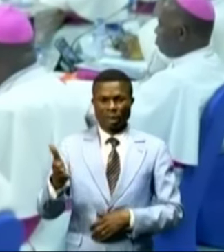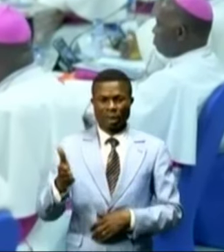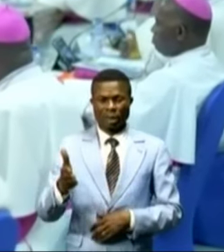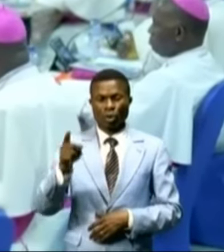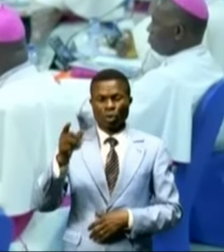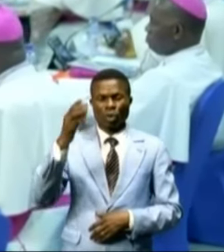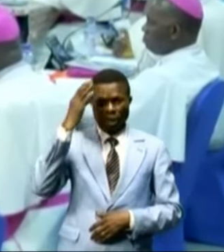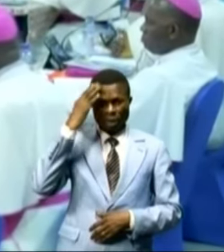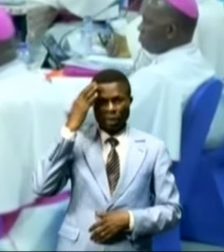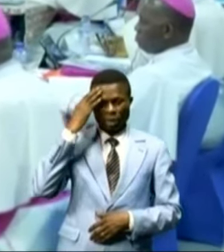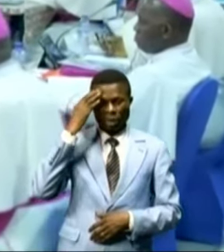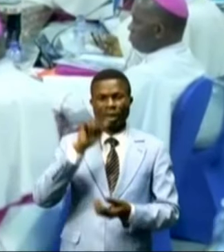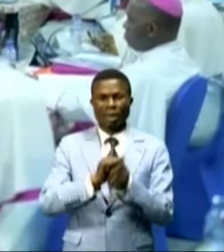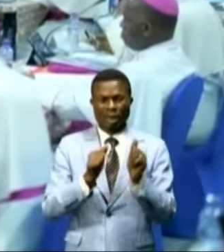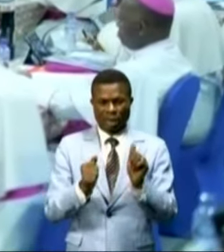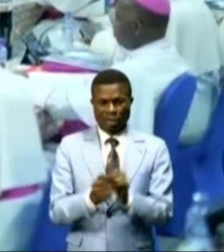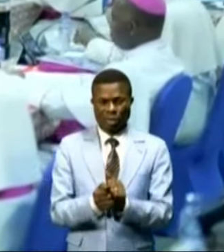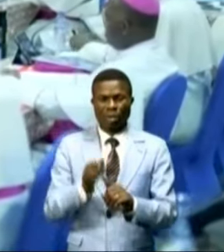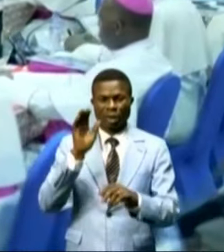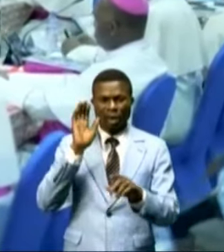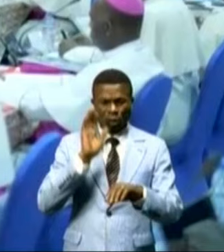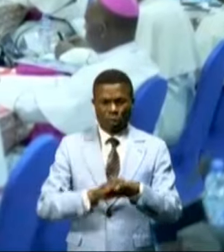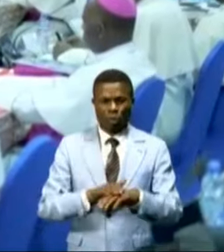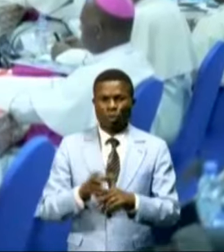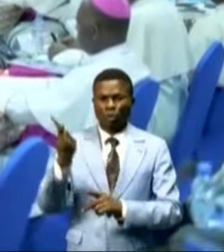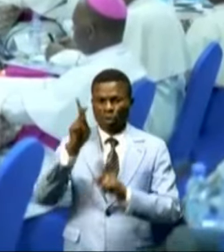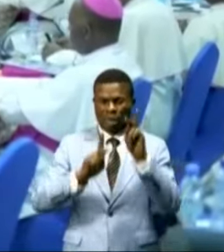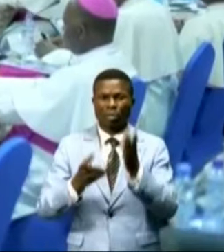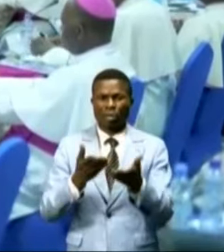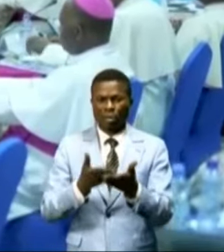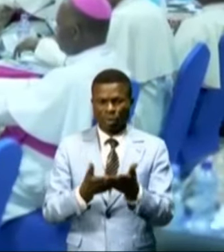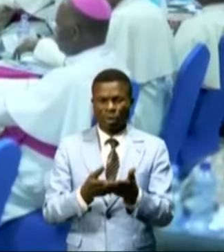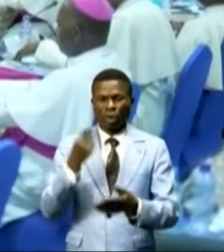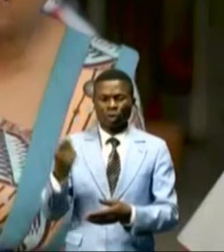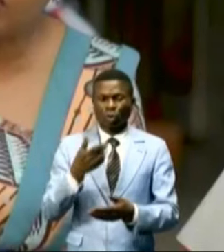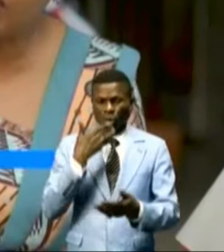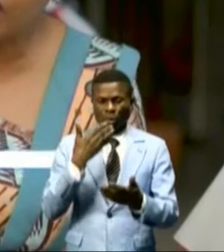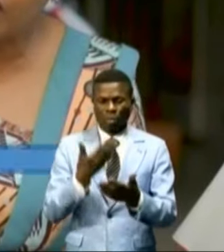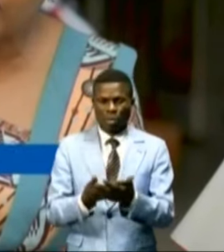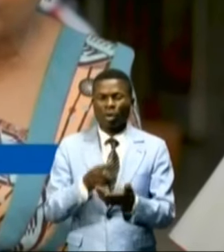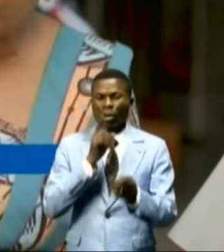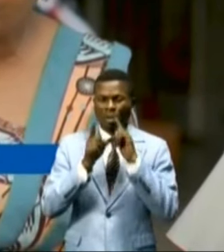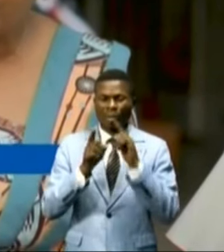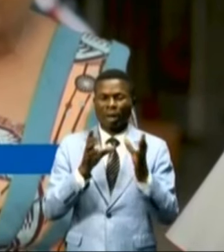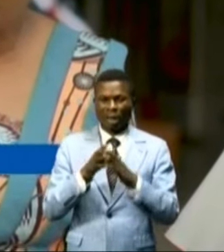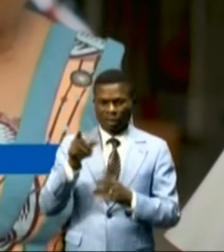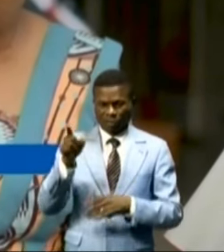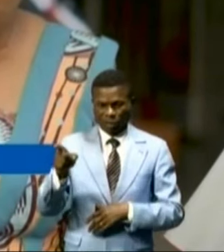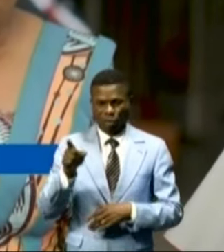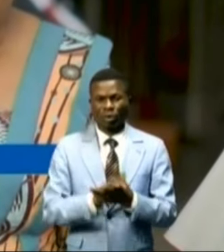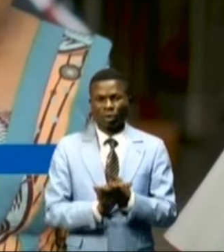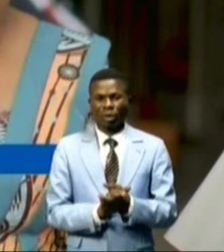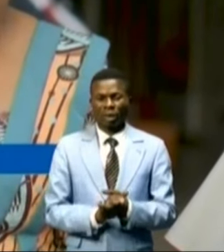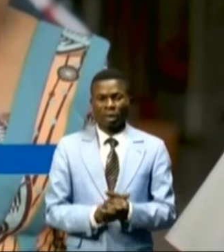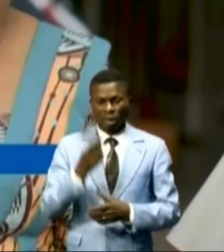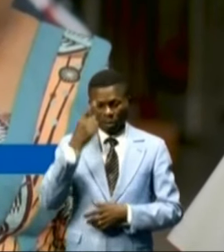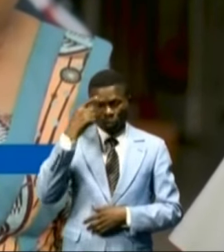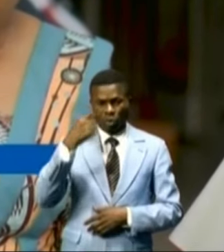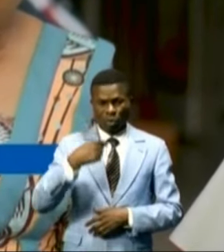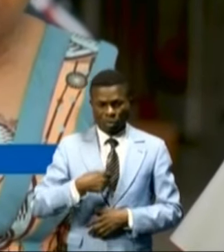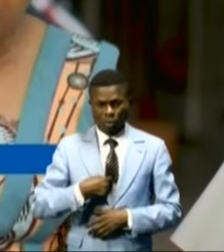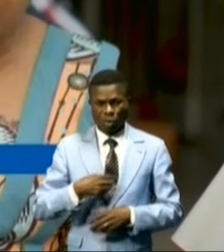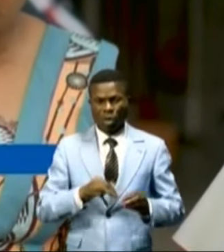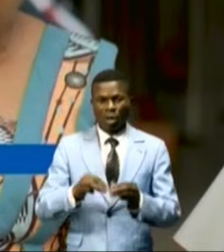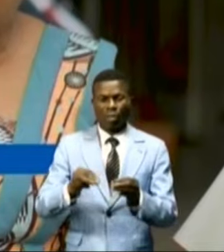connaissent les problèmes auxquels sont confrontées la population et c'est toujours bon de pouvoir les entendre. Et donc pour moi, c'était une manière